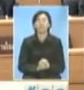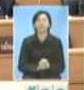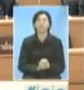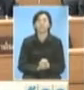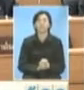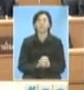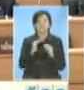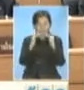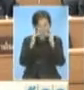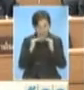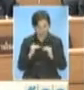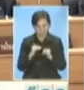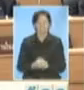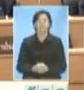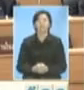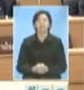กับอีกเรื่องนึงครับ